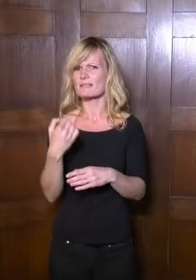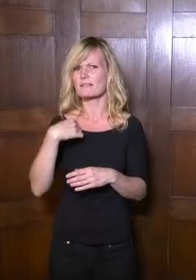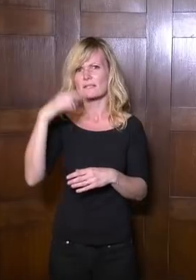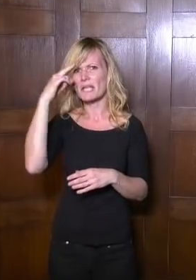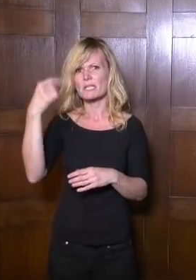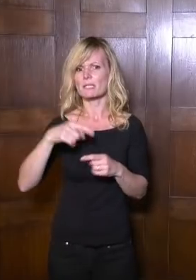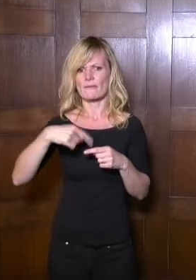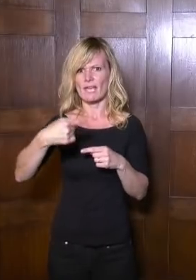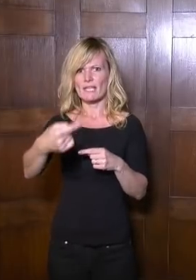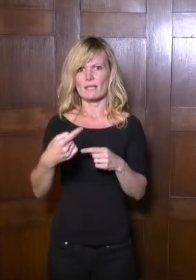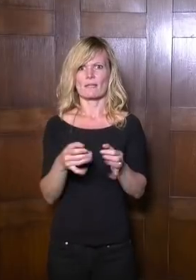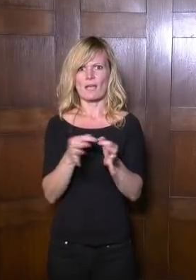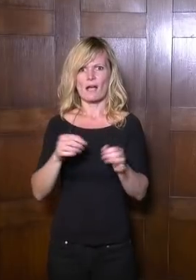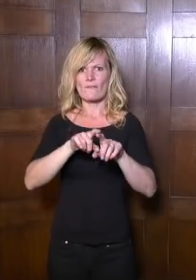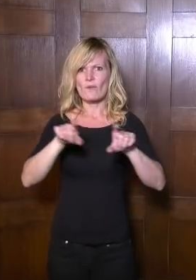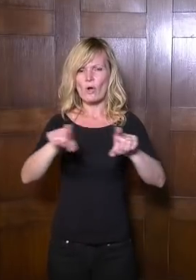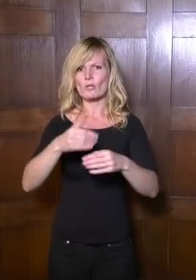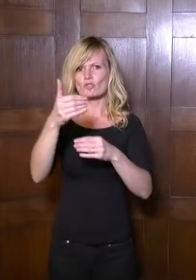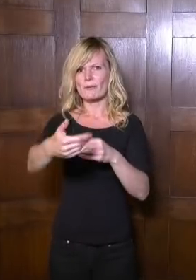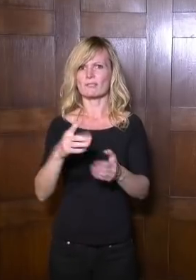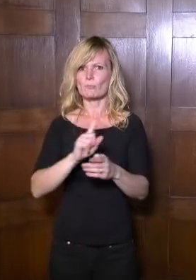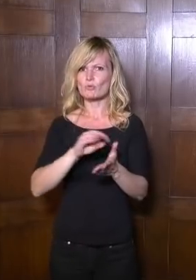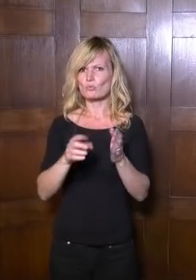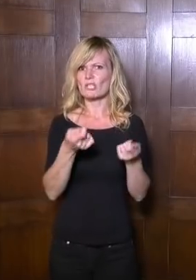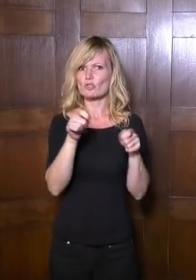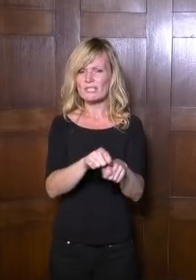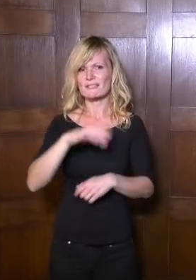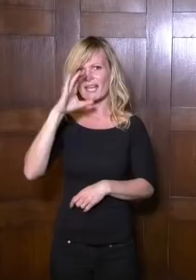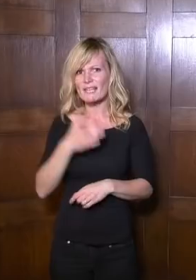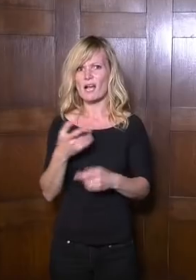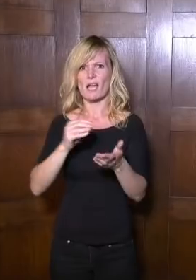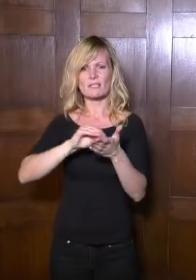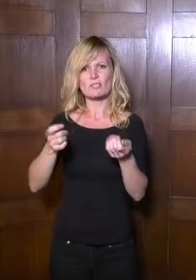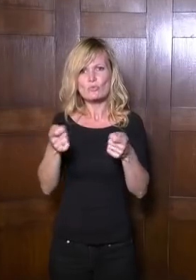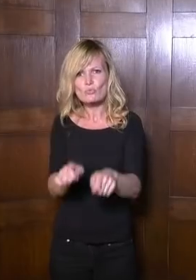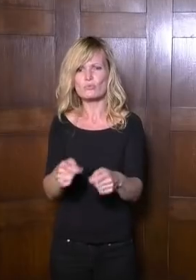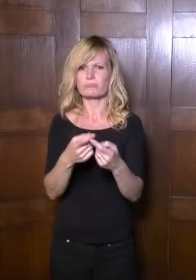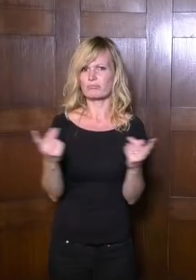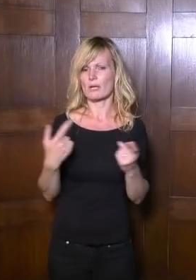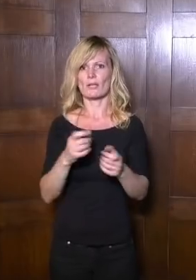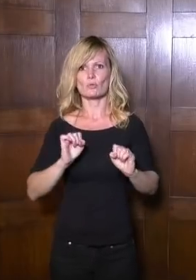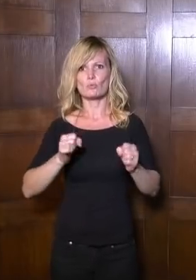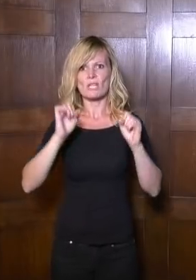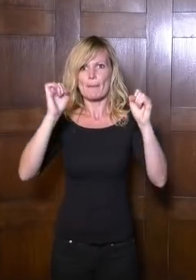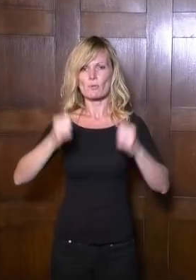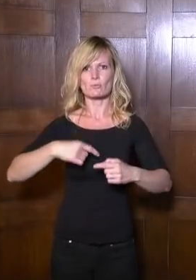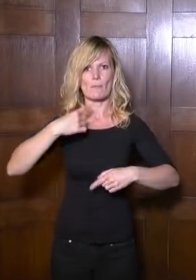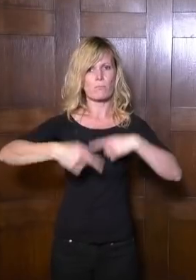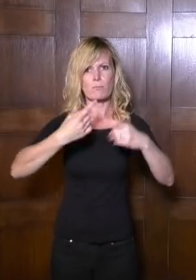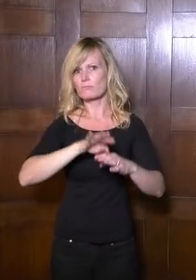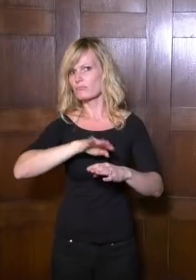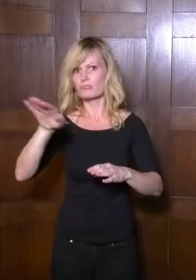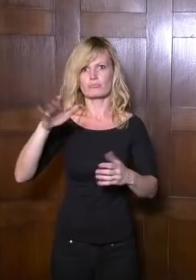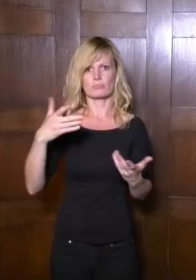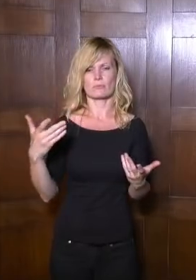Tage später Schulen schließen, dass wir wenige Tage später Kindergärten schließen. Es hat eine derartige Dynamik angenommen und wir haben in wenigen